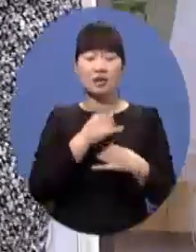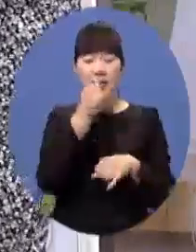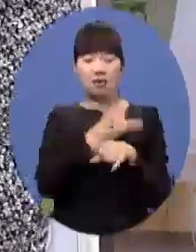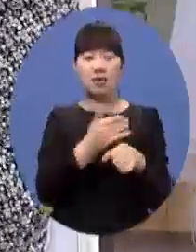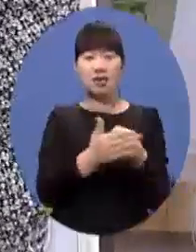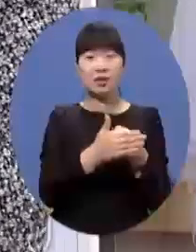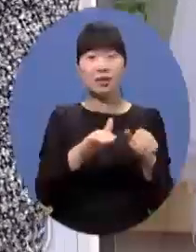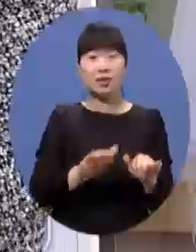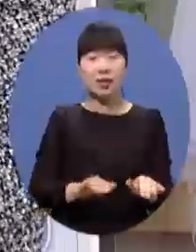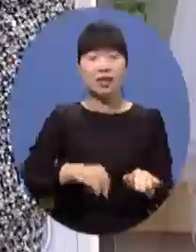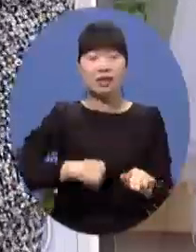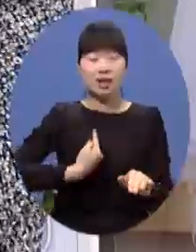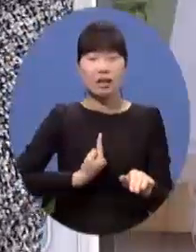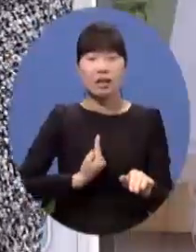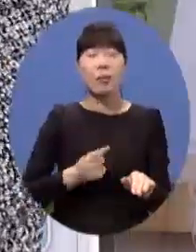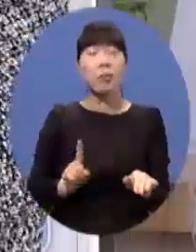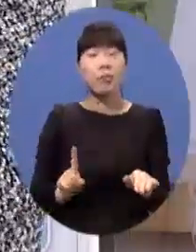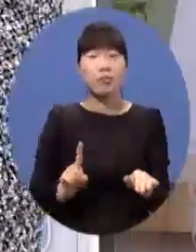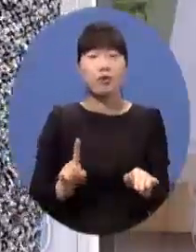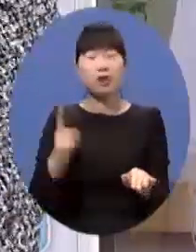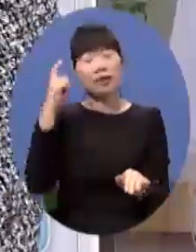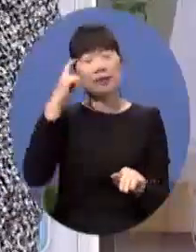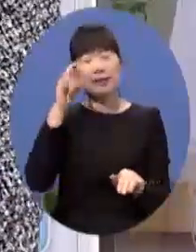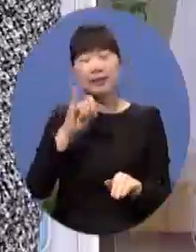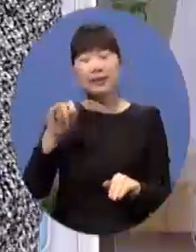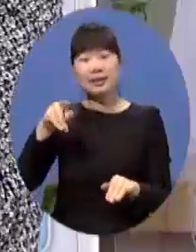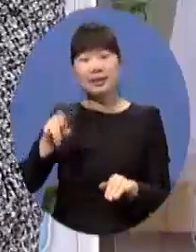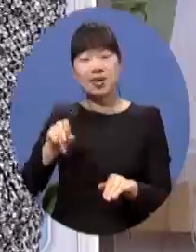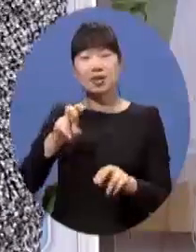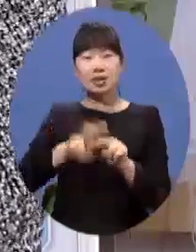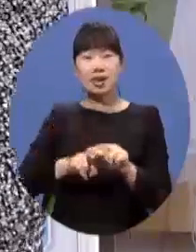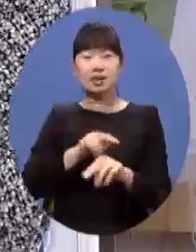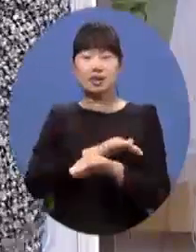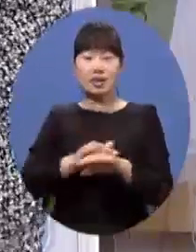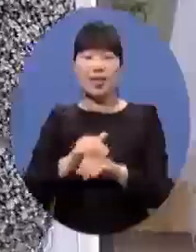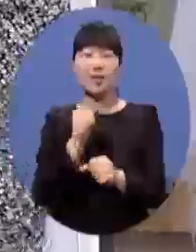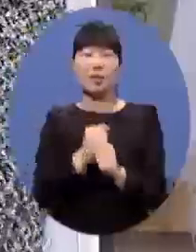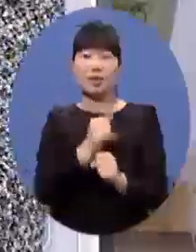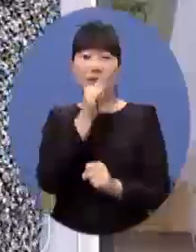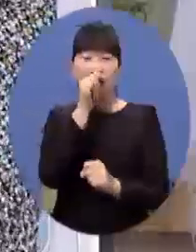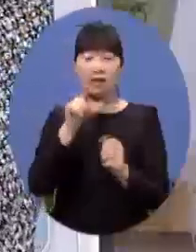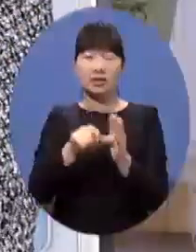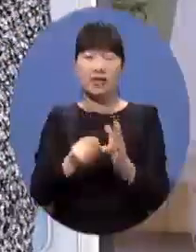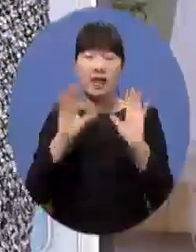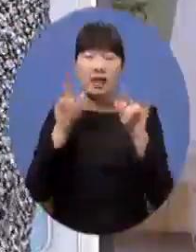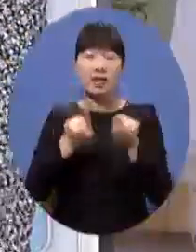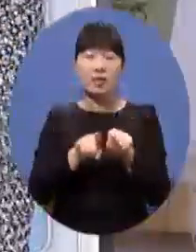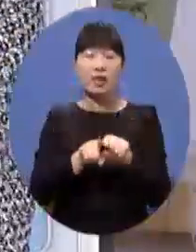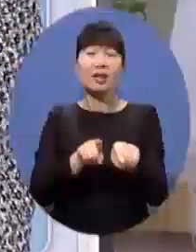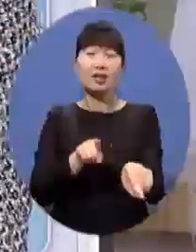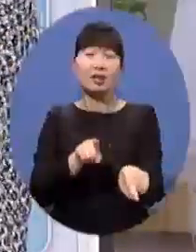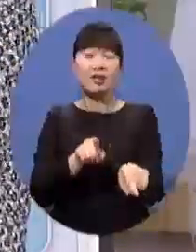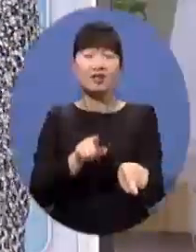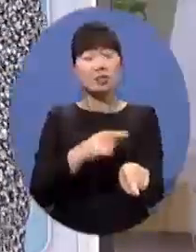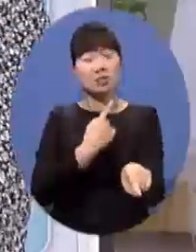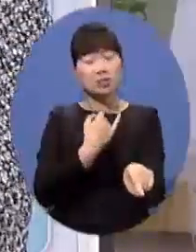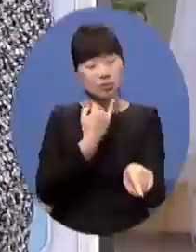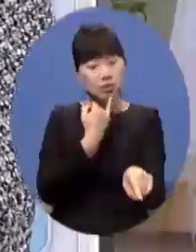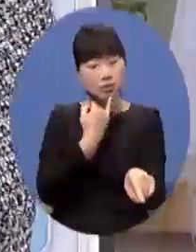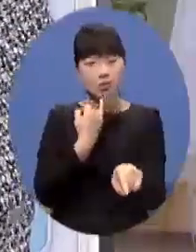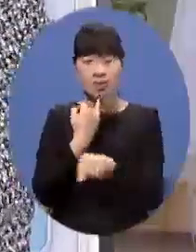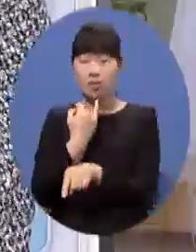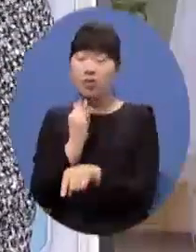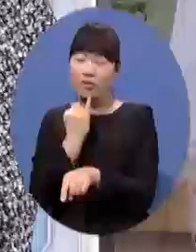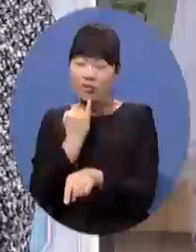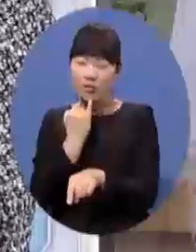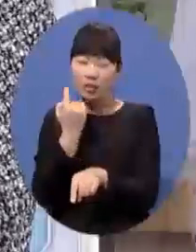되니까 이제 자기가 이성이 제자리를 좀 찾게 돼요. 그러면 이제 그때 아이랑 같이, 야, 이런 건 저렇고, 이렇게 논리적으로